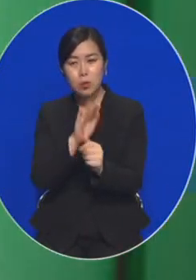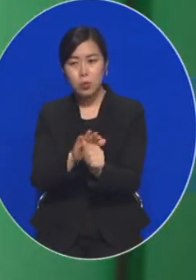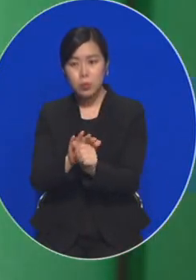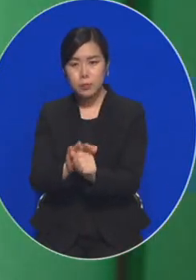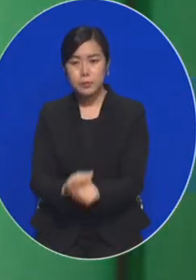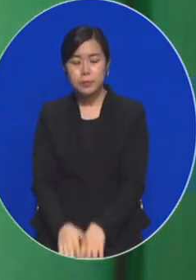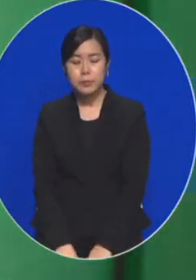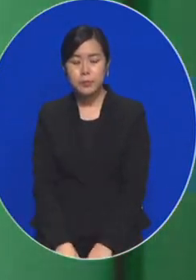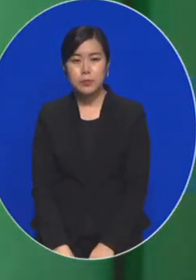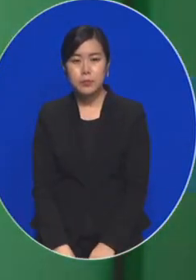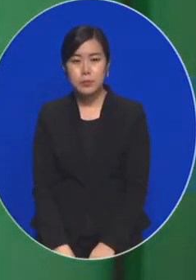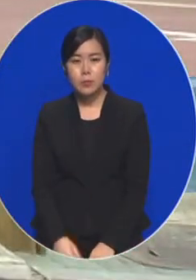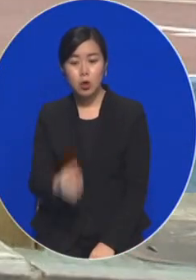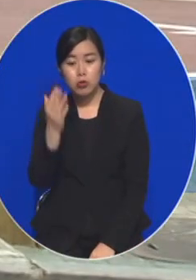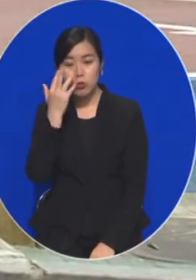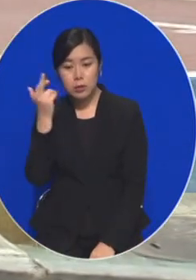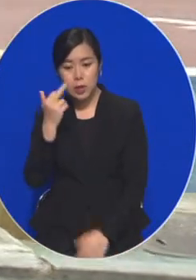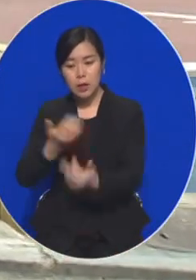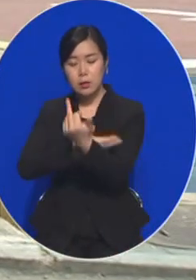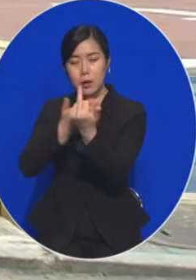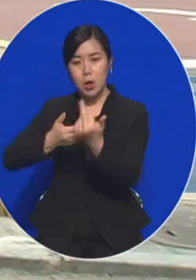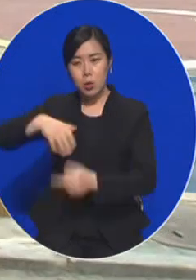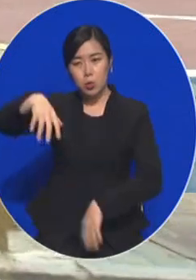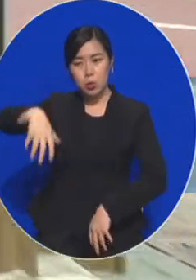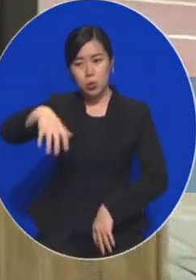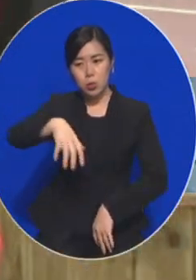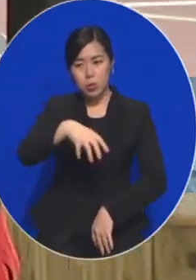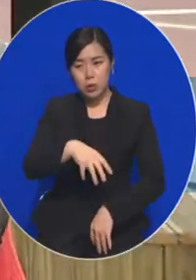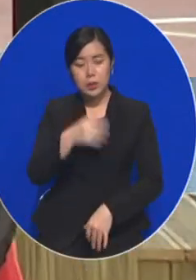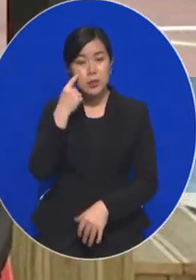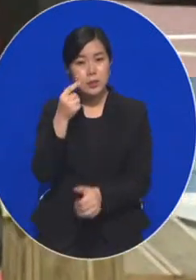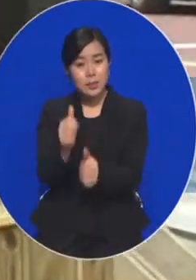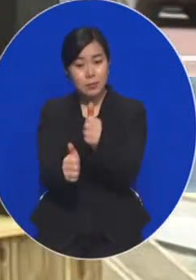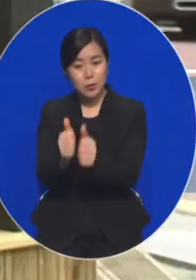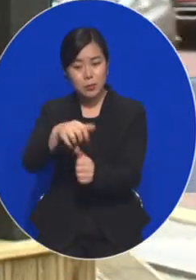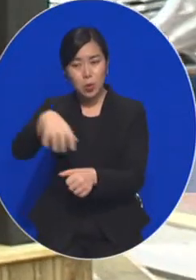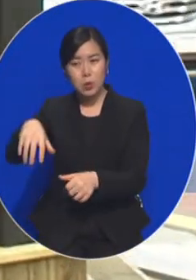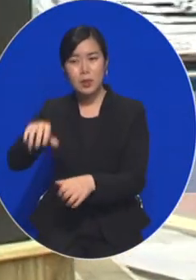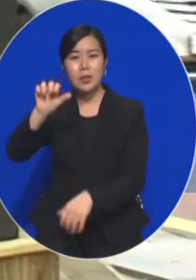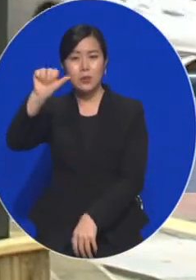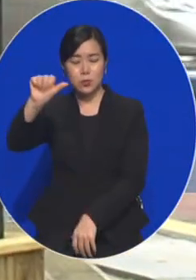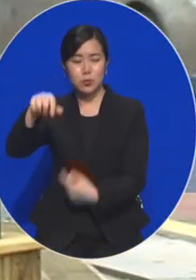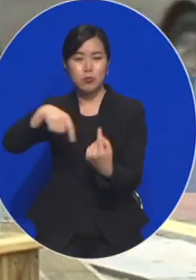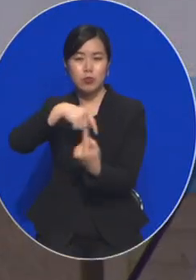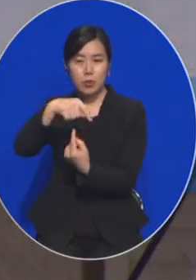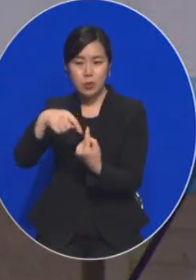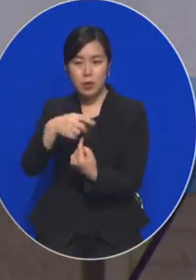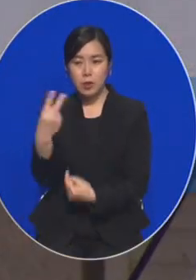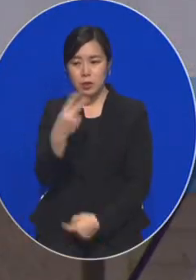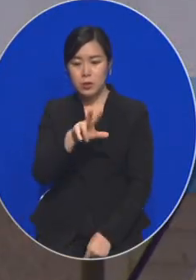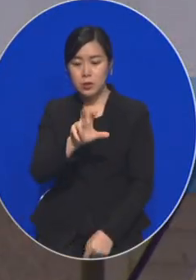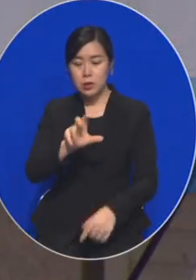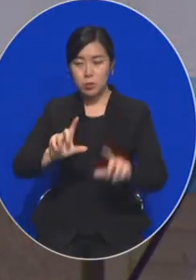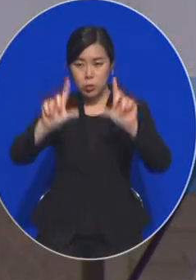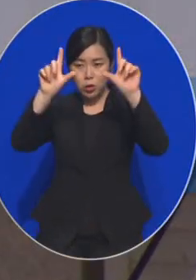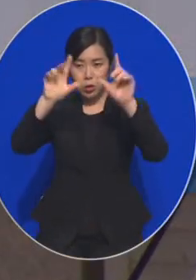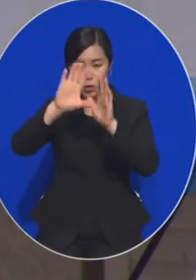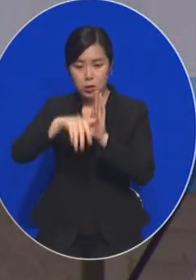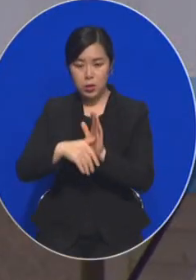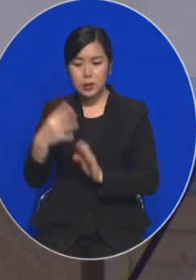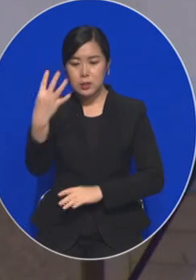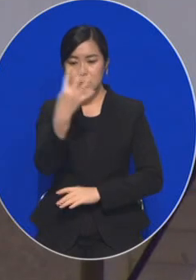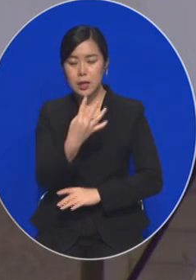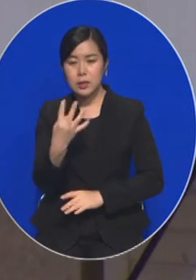올해 수도권과 울산, 강원 등에서 스마트 슈퍼 시범 점포 5곳을 운영한 뒤 2025년엔 4,000곳까지